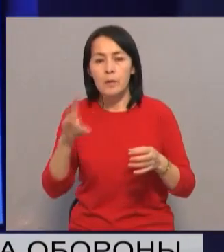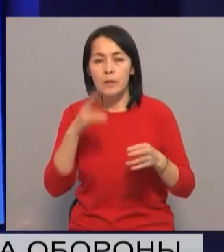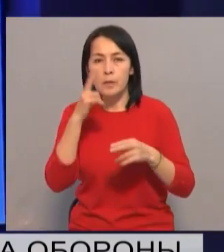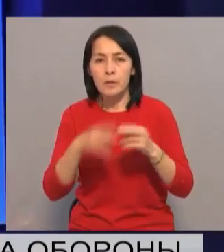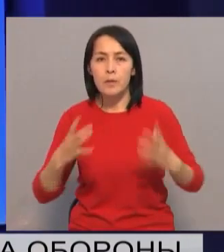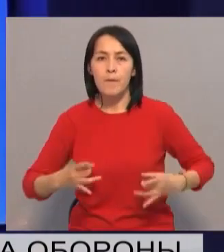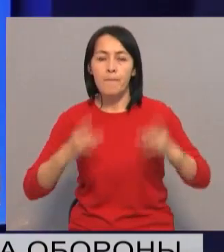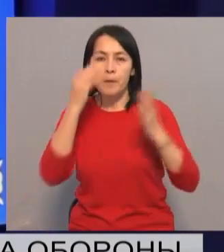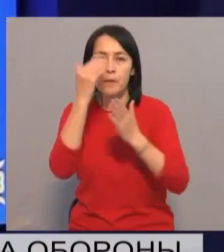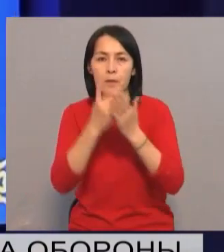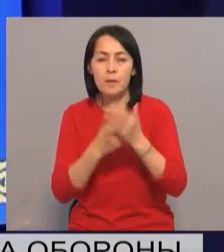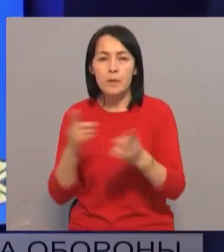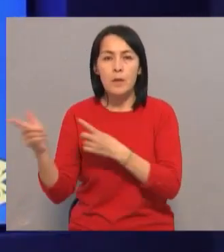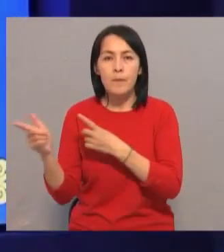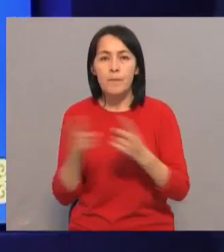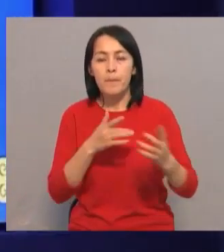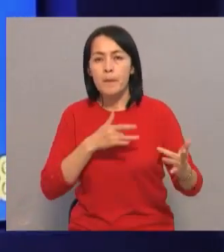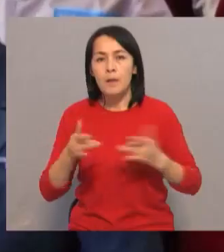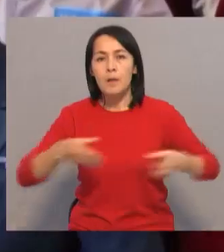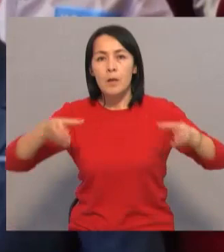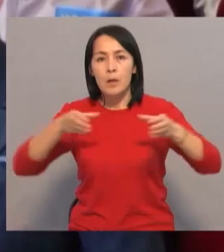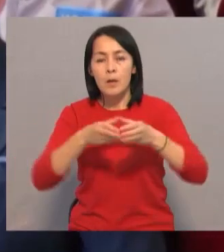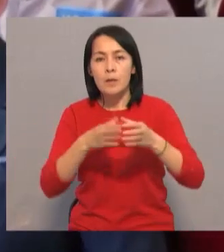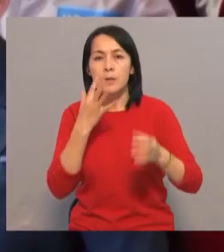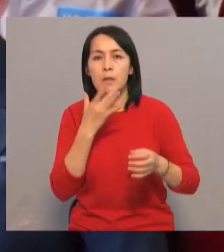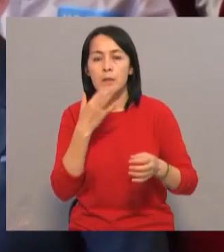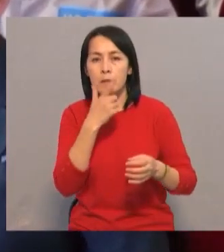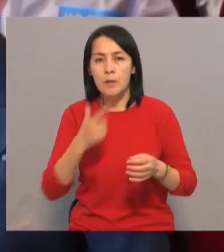мероприятие праздничным концертом, подготовленным творческим коллективом